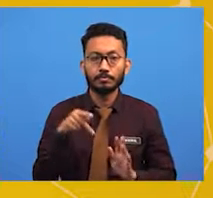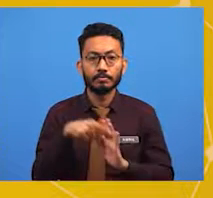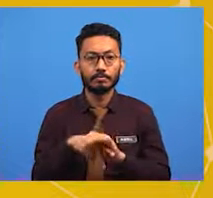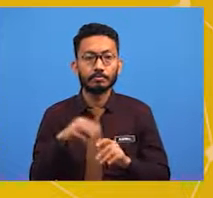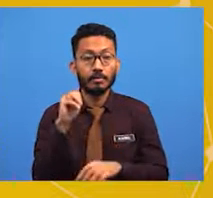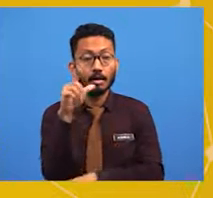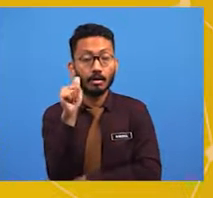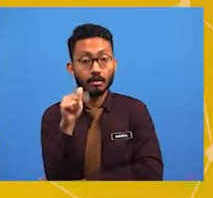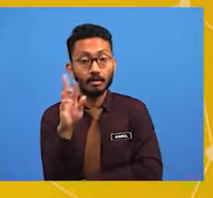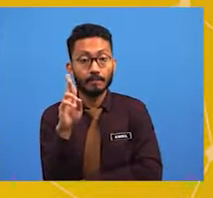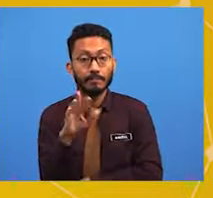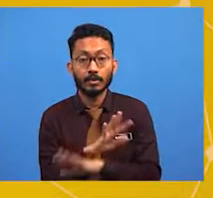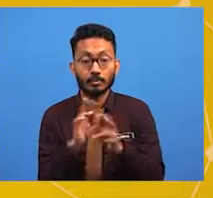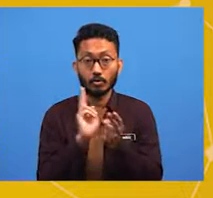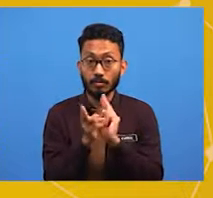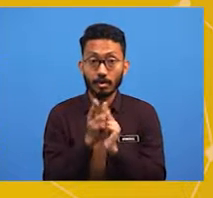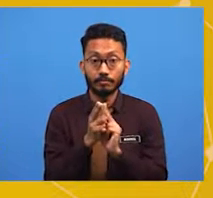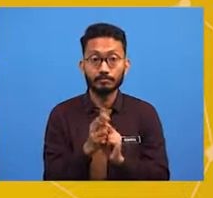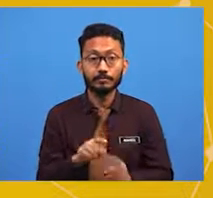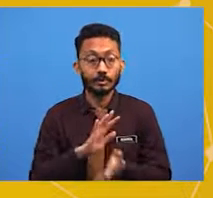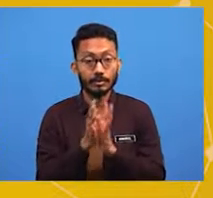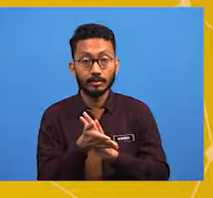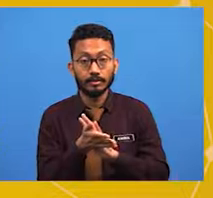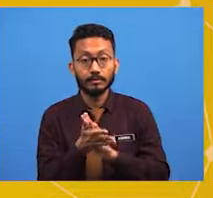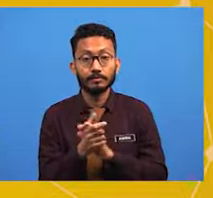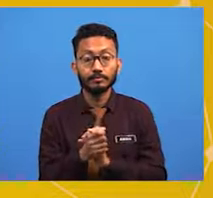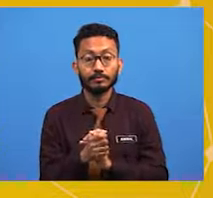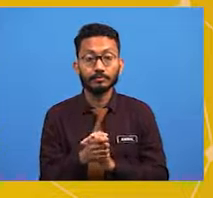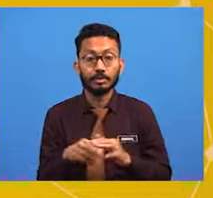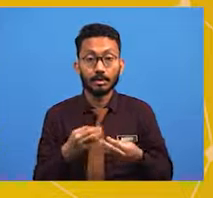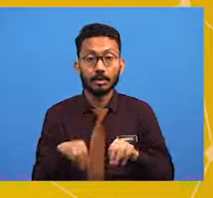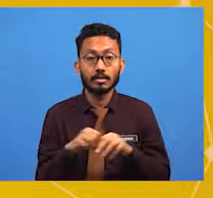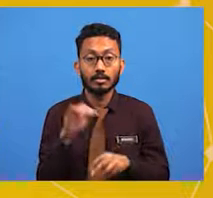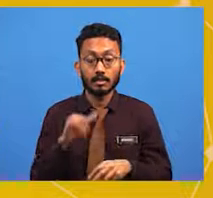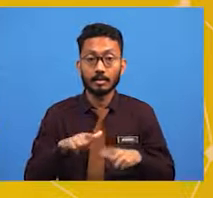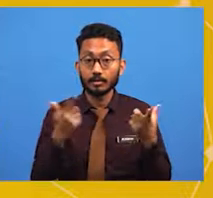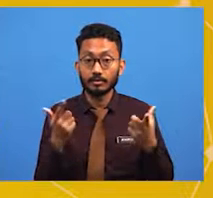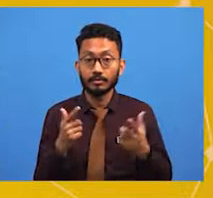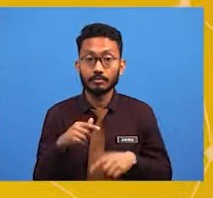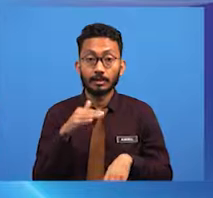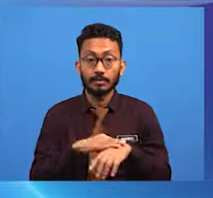berubah menjadi nilai yang lain semasa pelaksanaan atur cara.